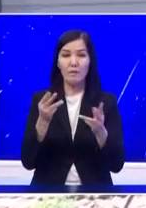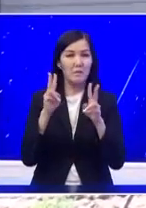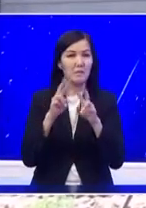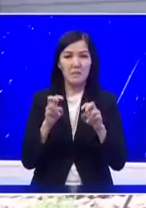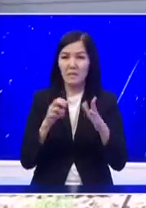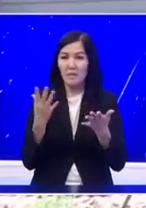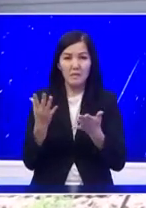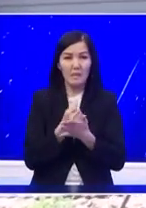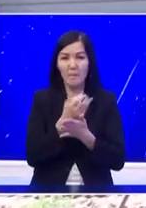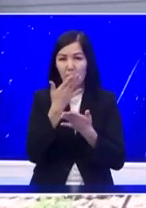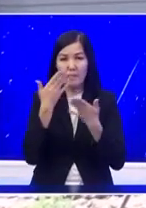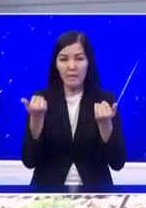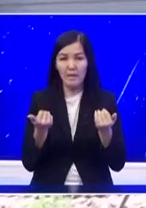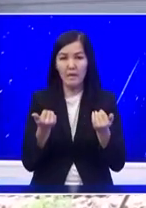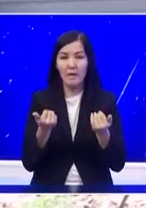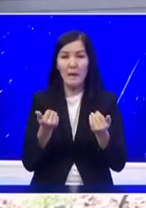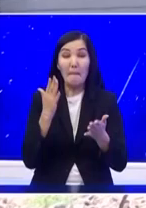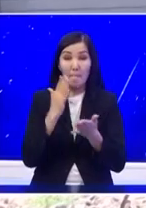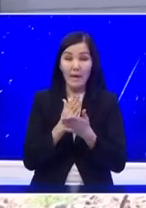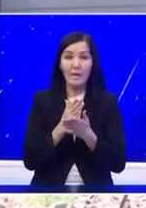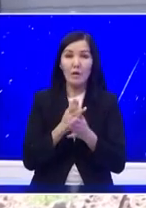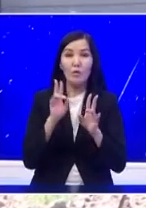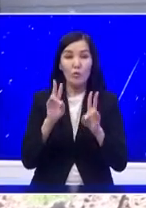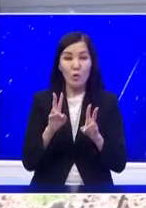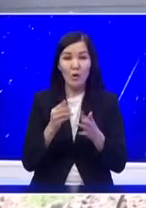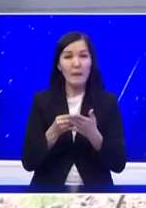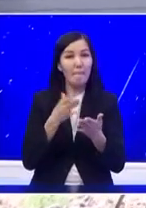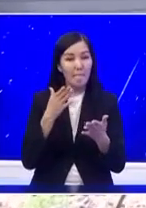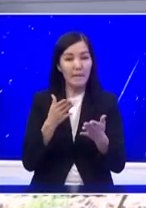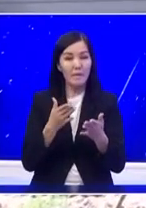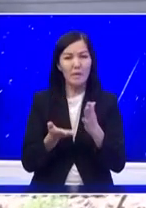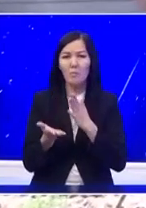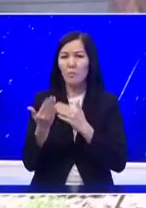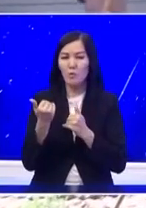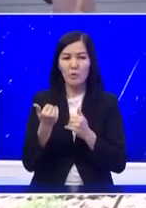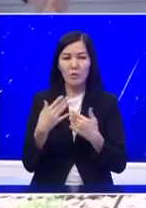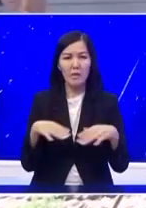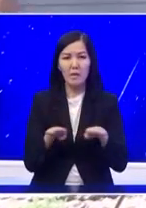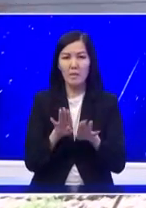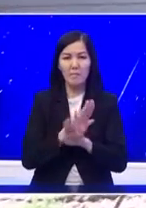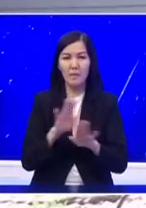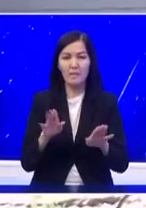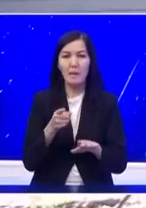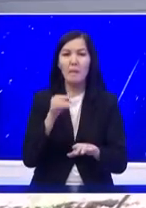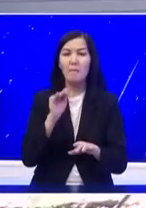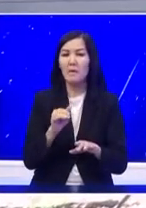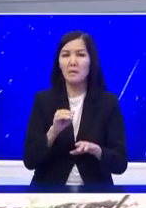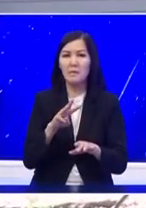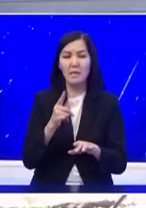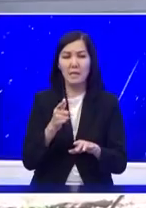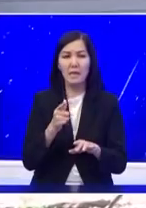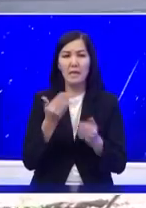Бар болғанмен бұлардың бағалары өте өсіп кеткен. Бұрынғыдай жаңағы мин тенген төңірегінде